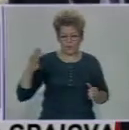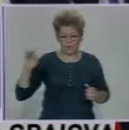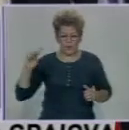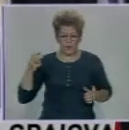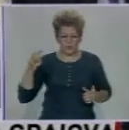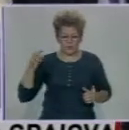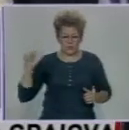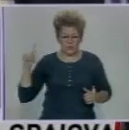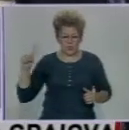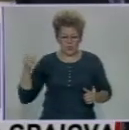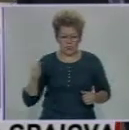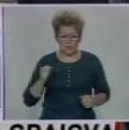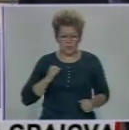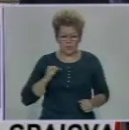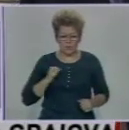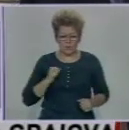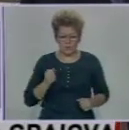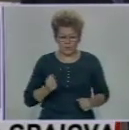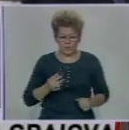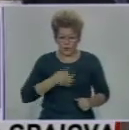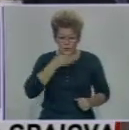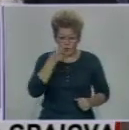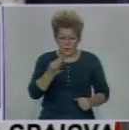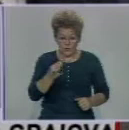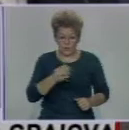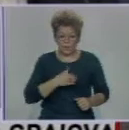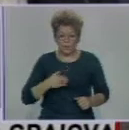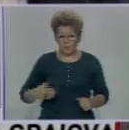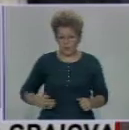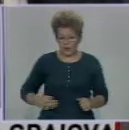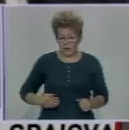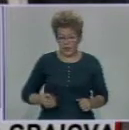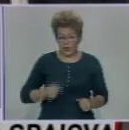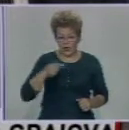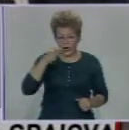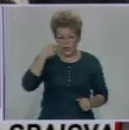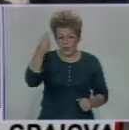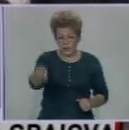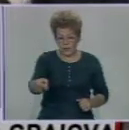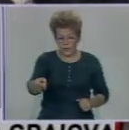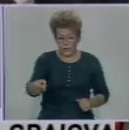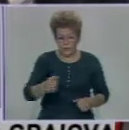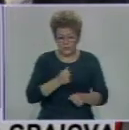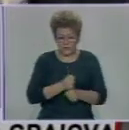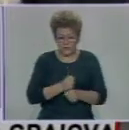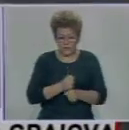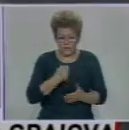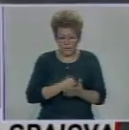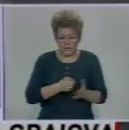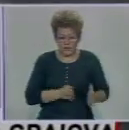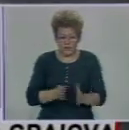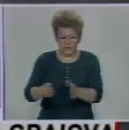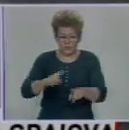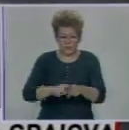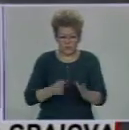poate fi foarte periculos. Sunt încrezător, iar primul ministru și-a luat angajamentul că se va investi în drumuri și calea ferată.